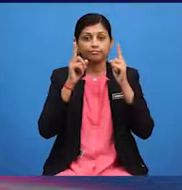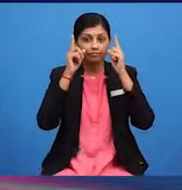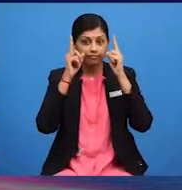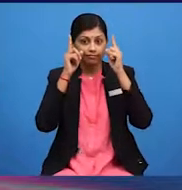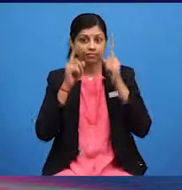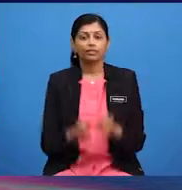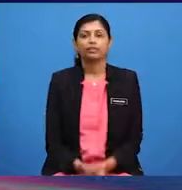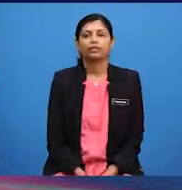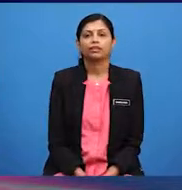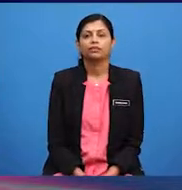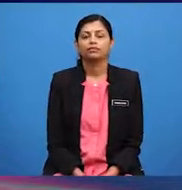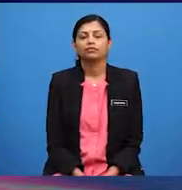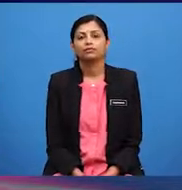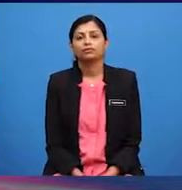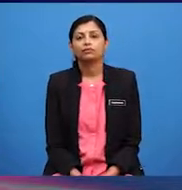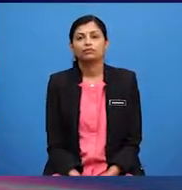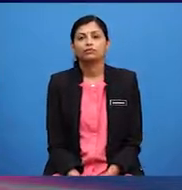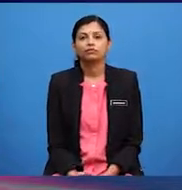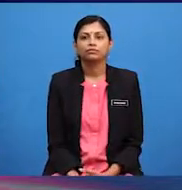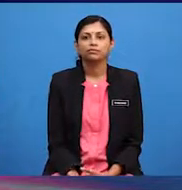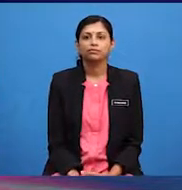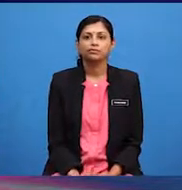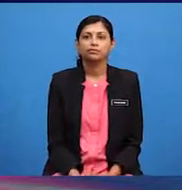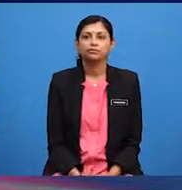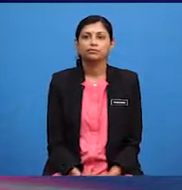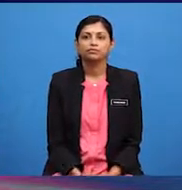ditunjukkan dalam paparan skrin murid-murid.